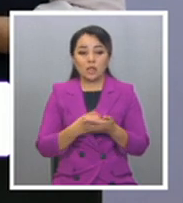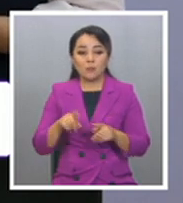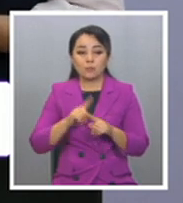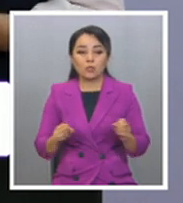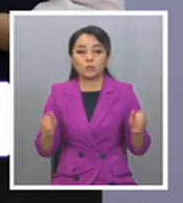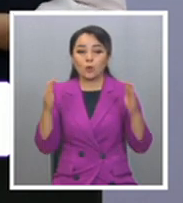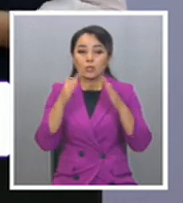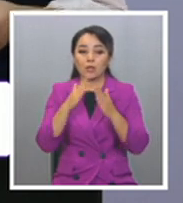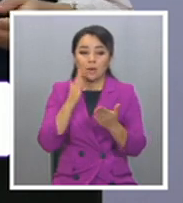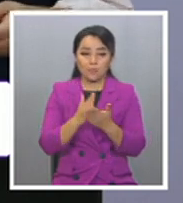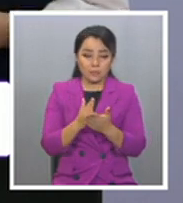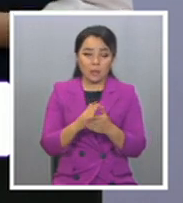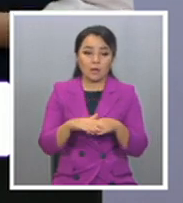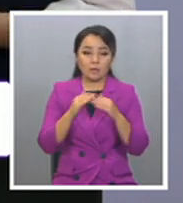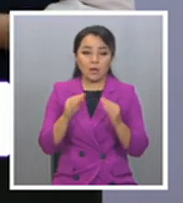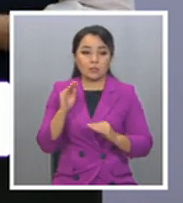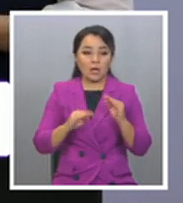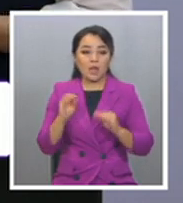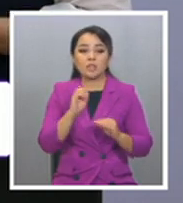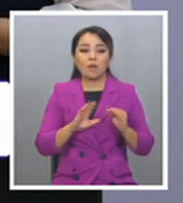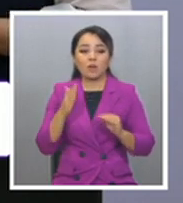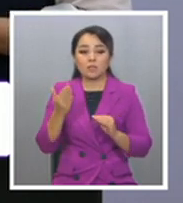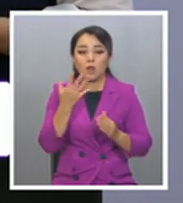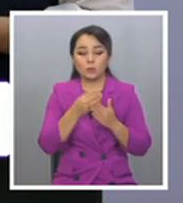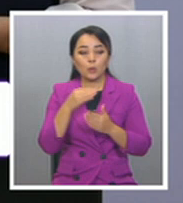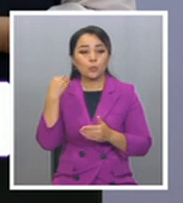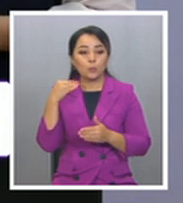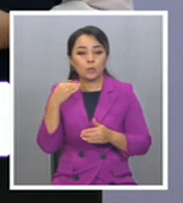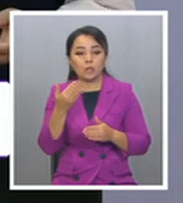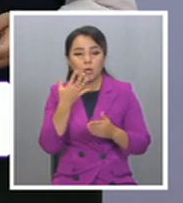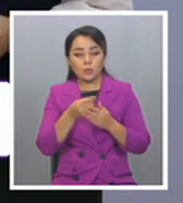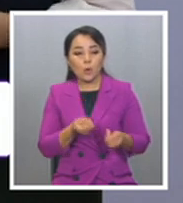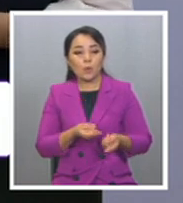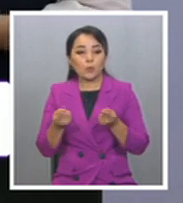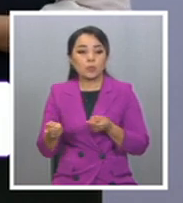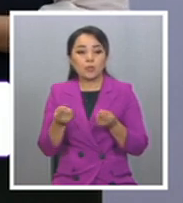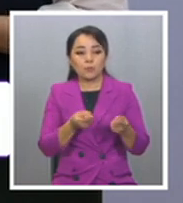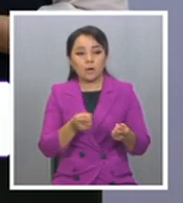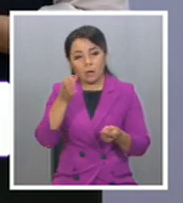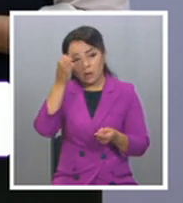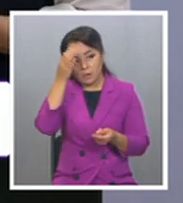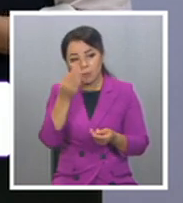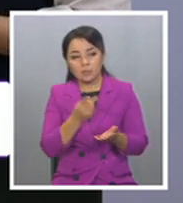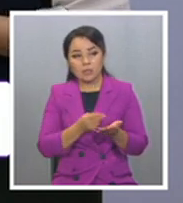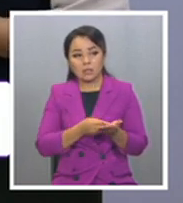Және оны Еуразияның түрік көшпелілері жасаған деп ғалымдар дәлелдеп жүр.